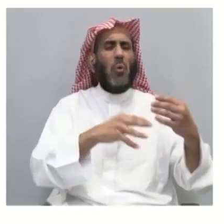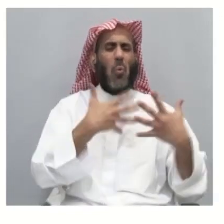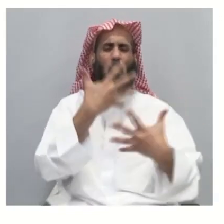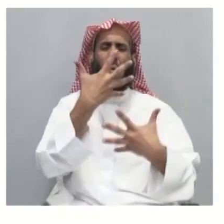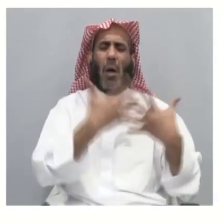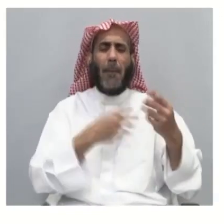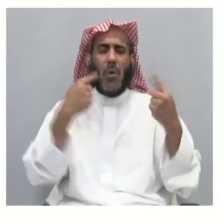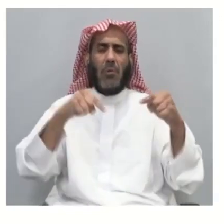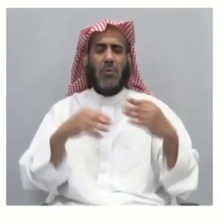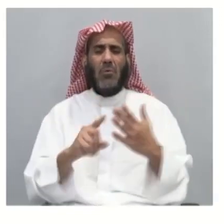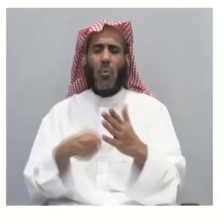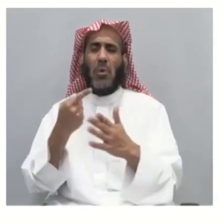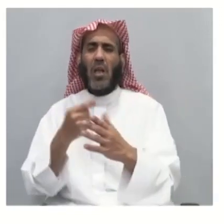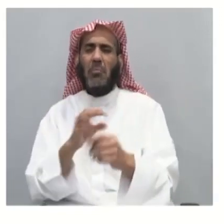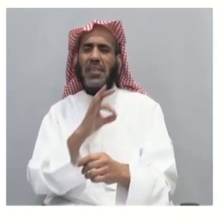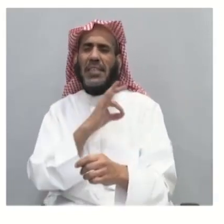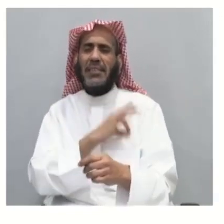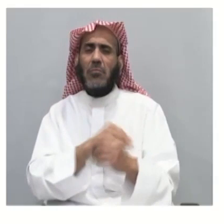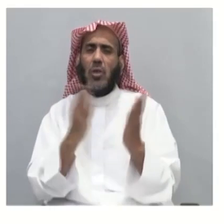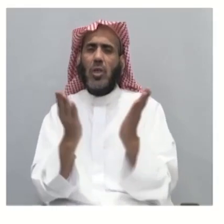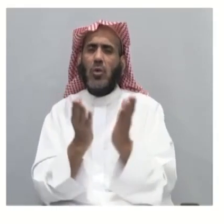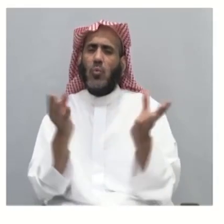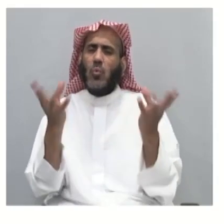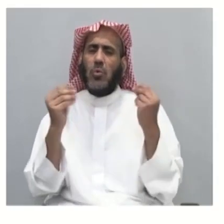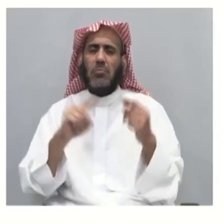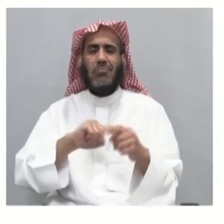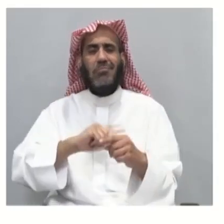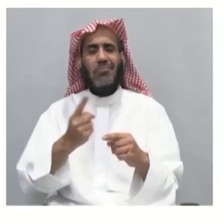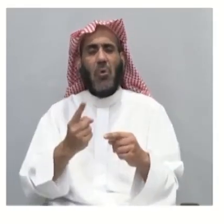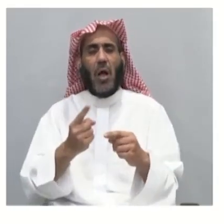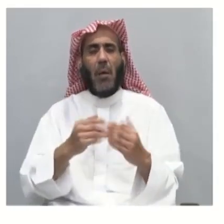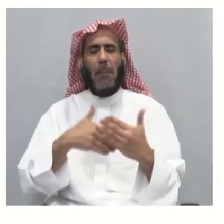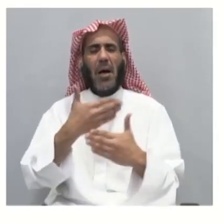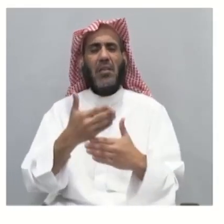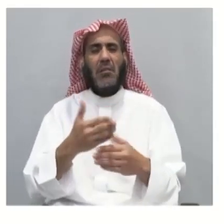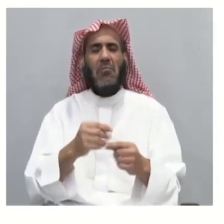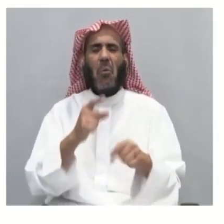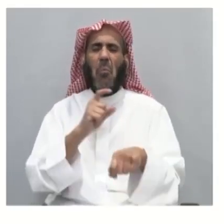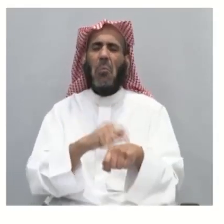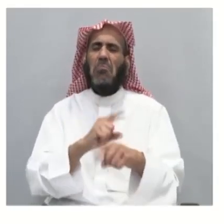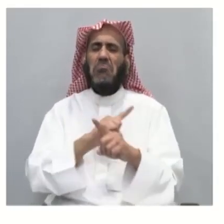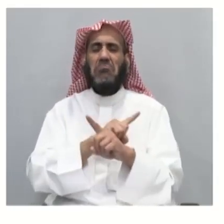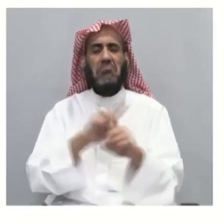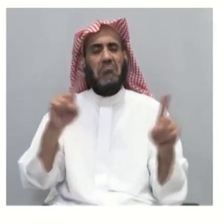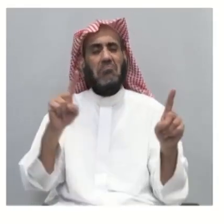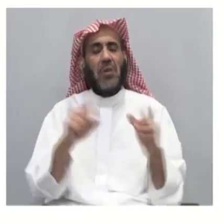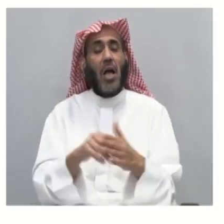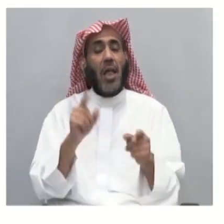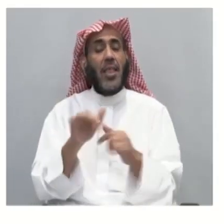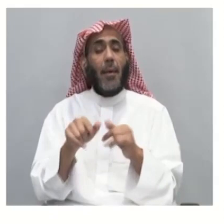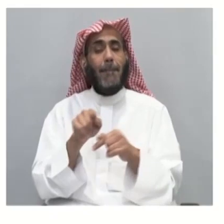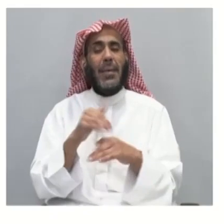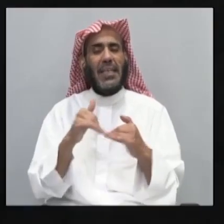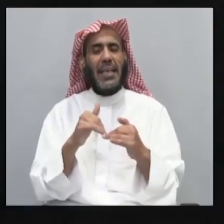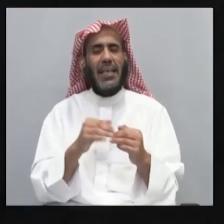الحياه وبدا في الاستفاده من الدروس ولكن بعد فوات الاوان هذه الطريقه